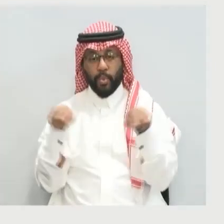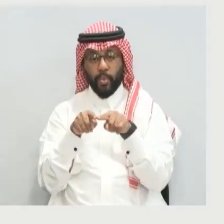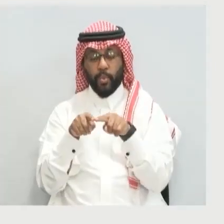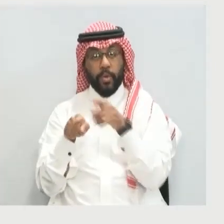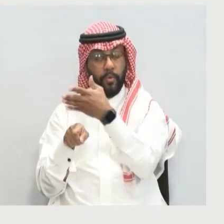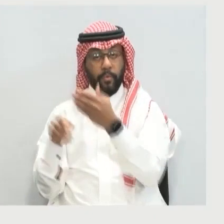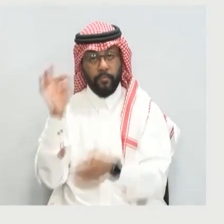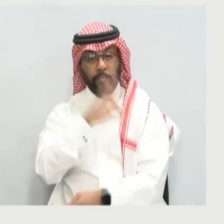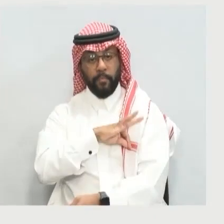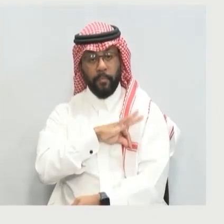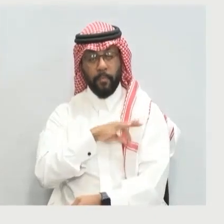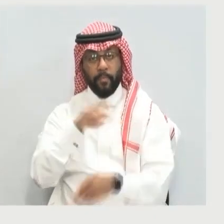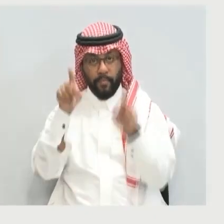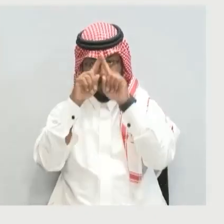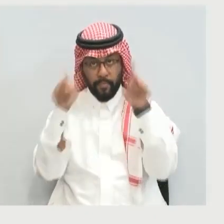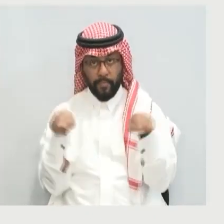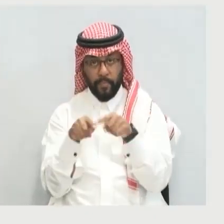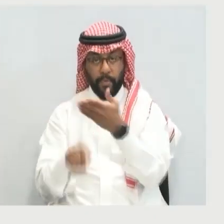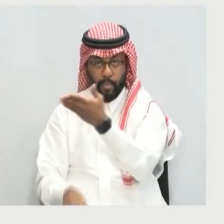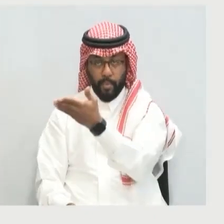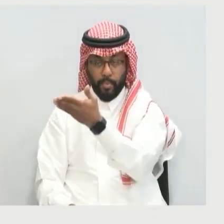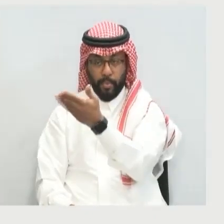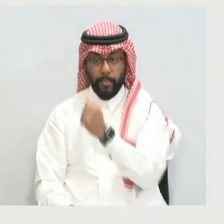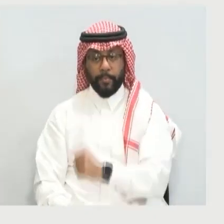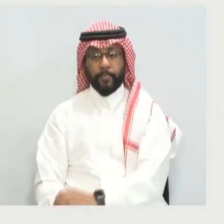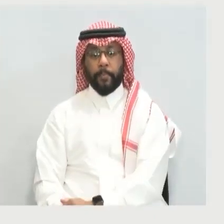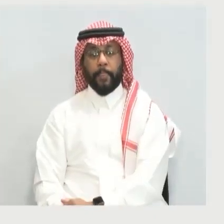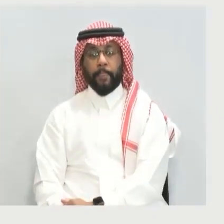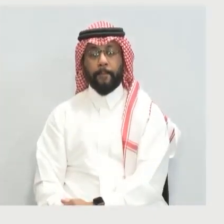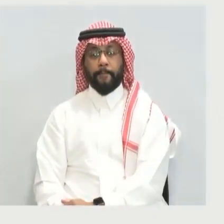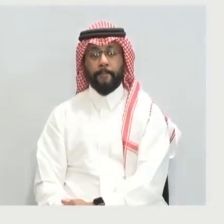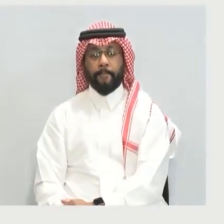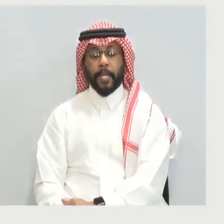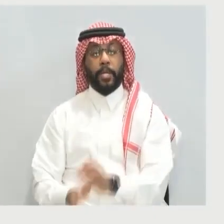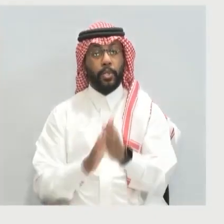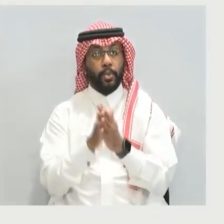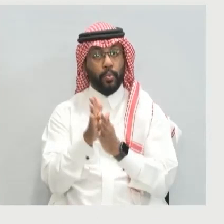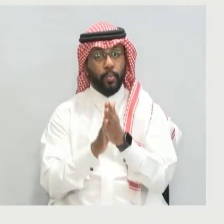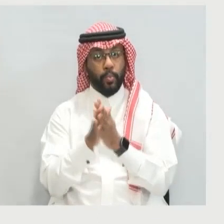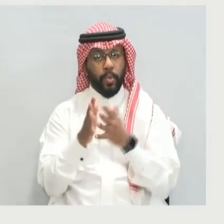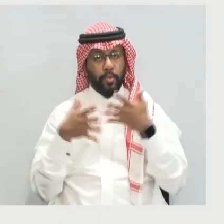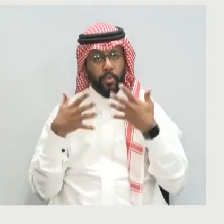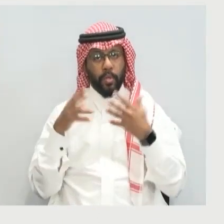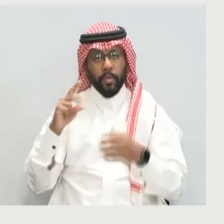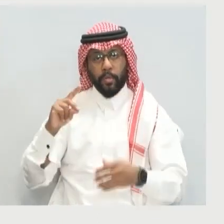الكربون واول اكسيد النيتروجين لاحظ معي الطاقه للمتفاعلات